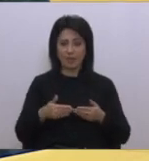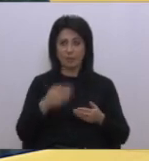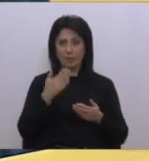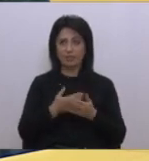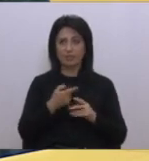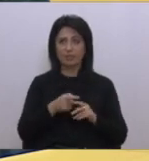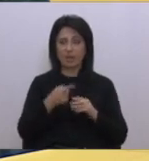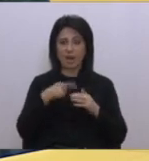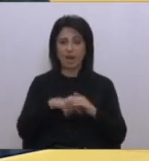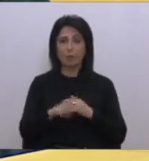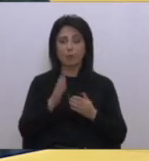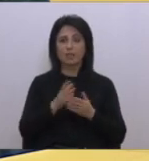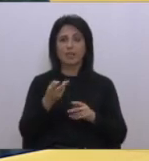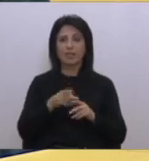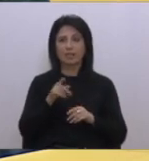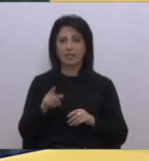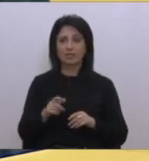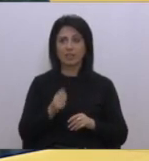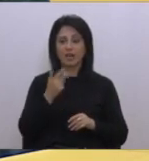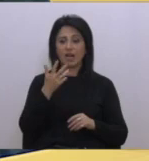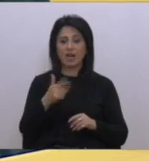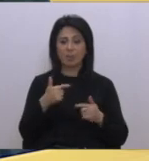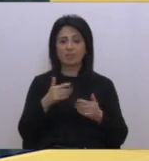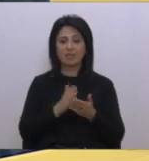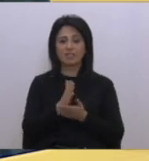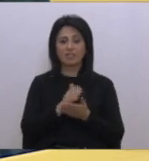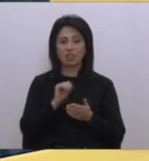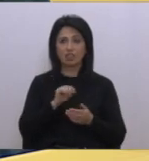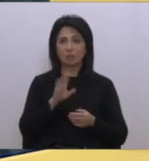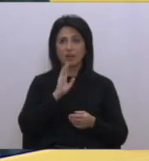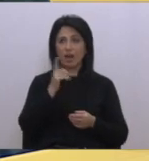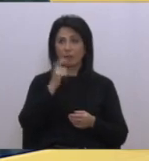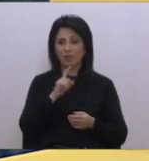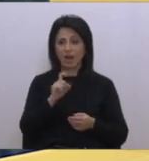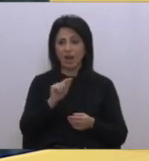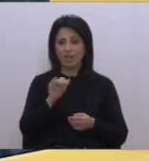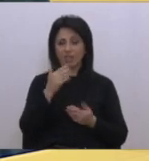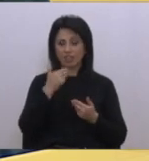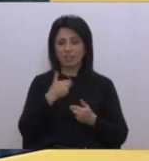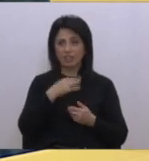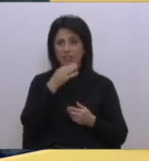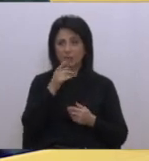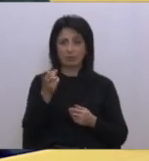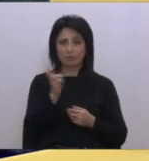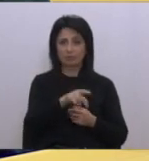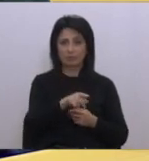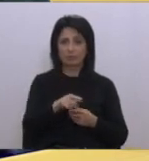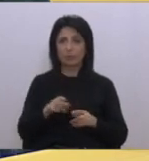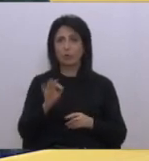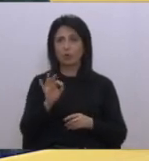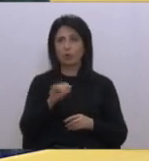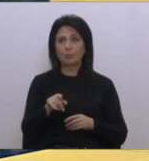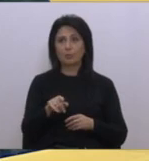ეს გამომდინარე არის იქიდან, თუ რამდენი სტაჟორი შეიძლება იყოს. ქალბატონმა ხატიამ კითხა, სანამ თქვენ შემოგზანდით ამის